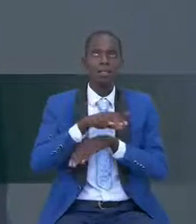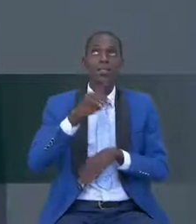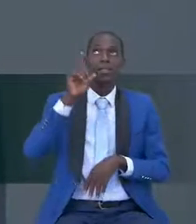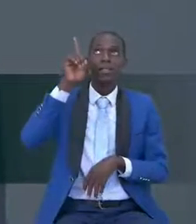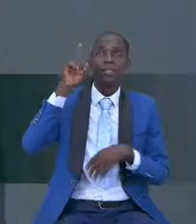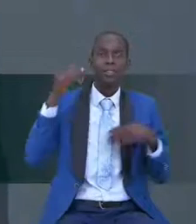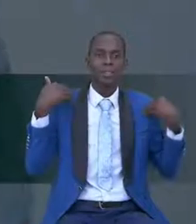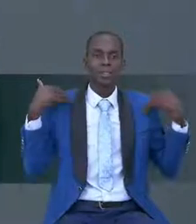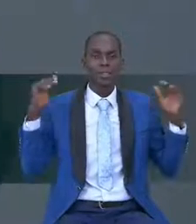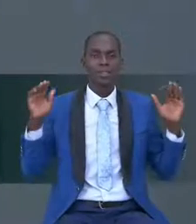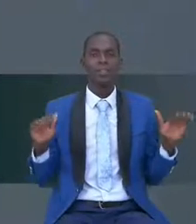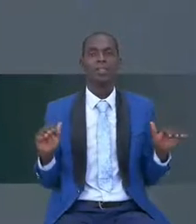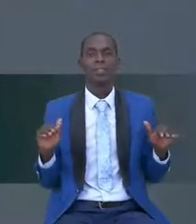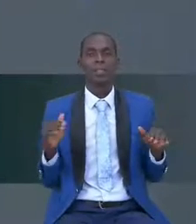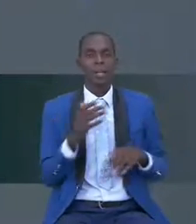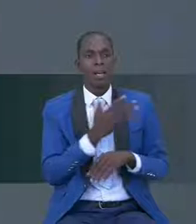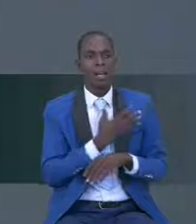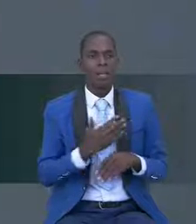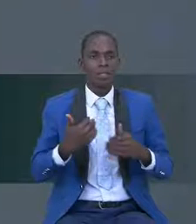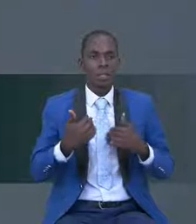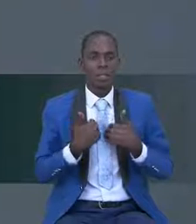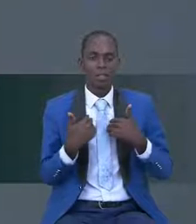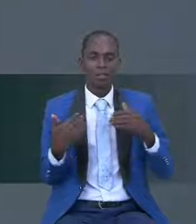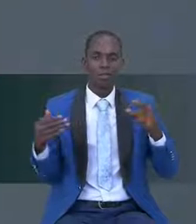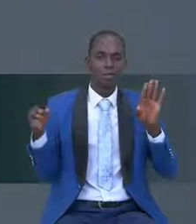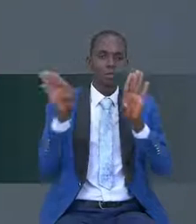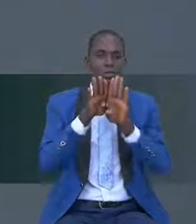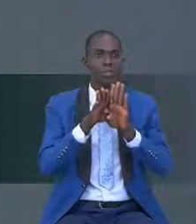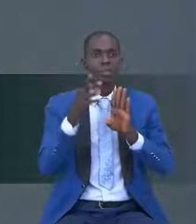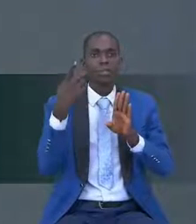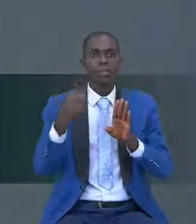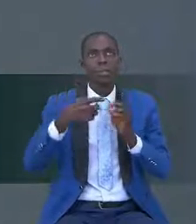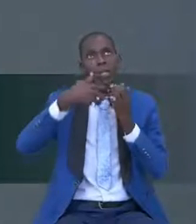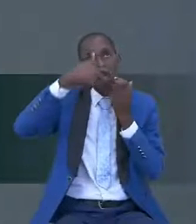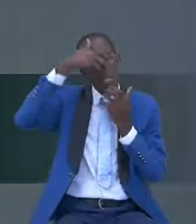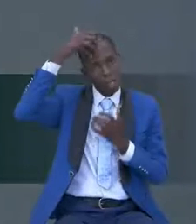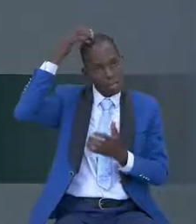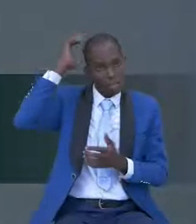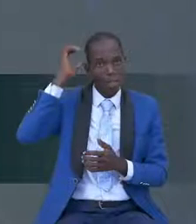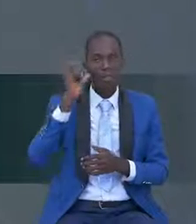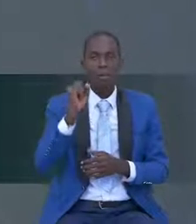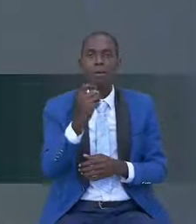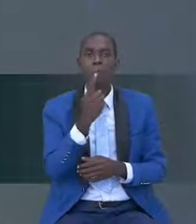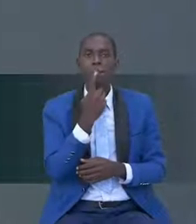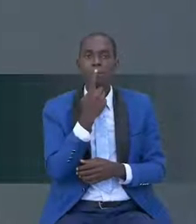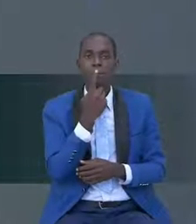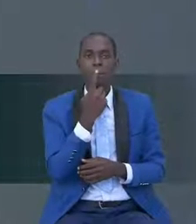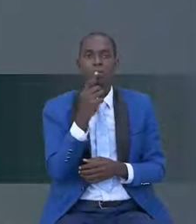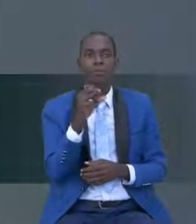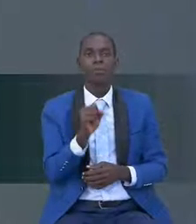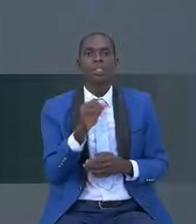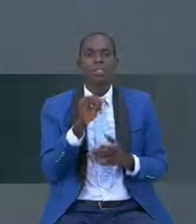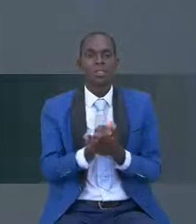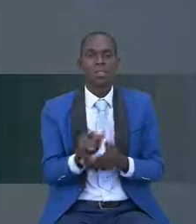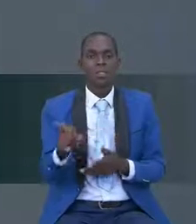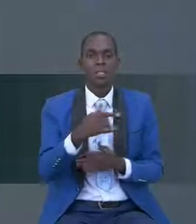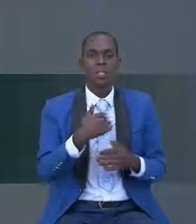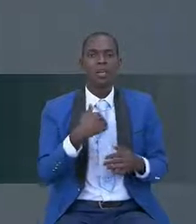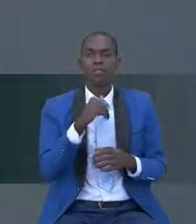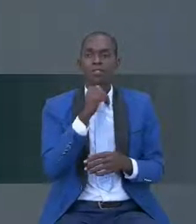Mon Dieu a envoyé son ange et fermé la gueule des lions qui ne m'ont fait aucun mal.